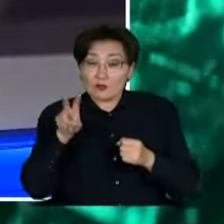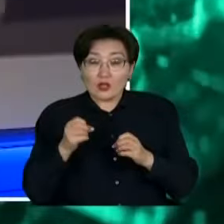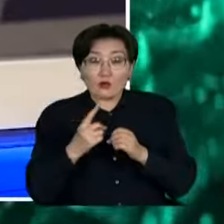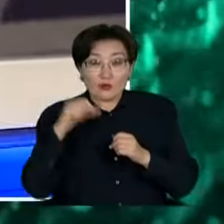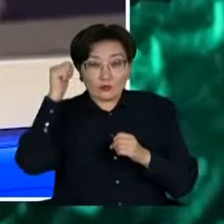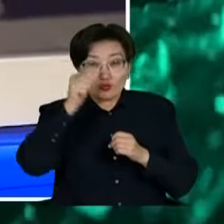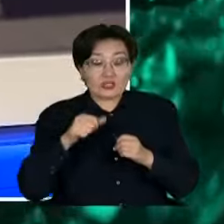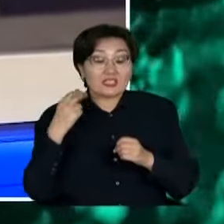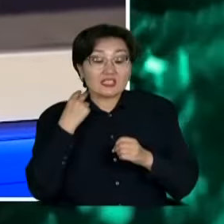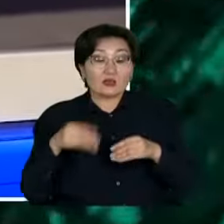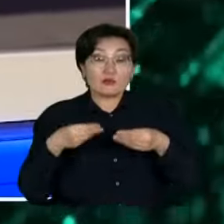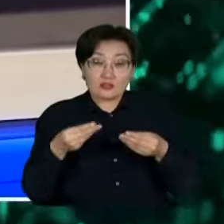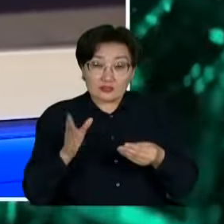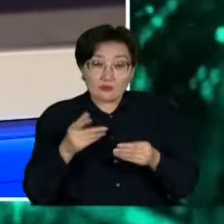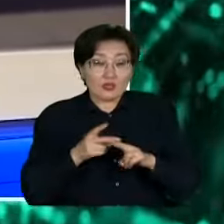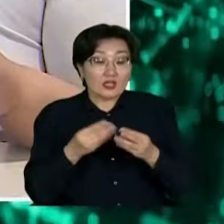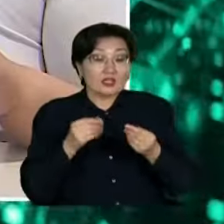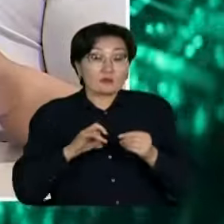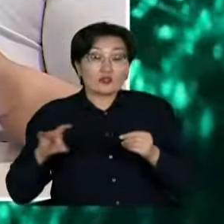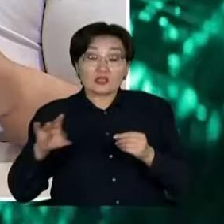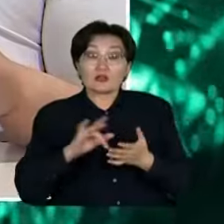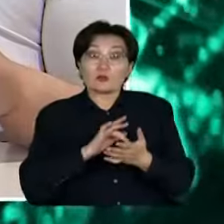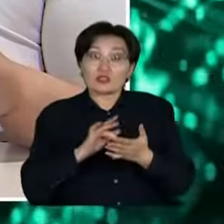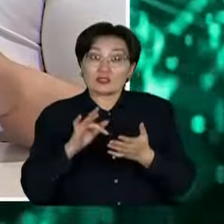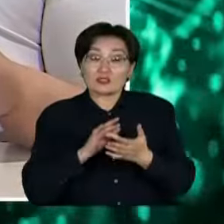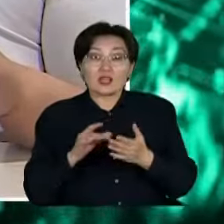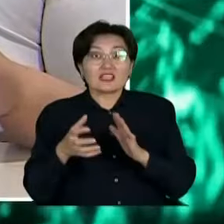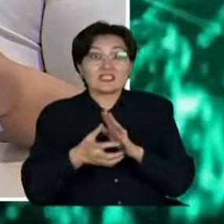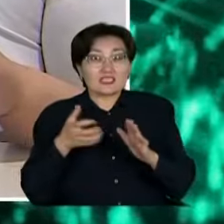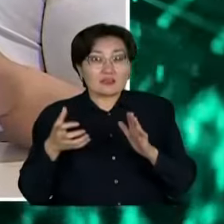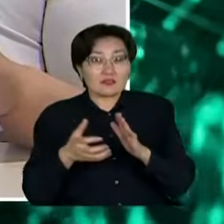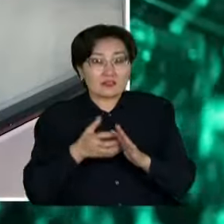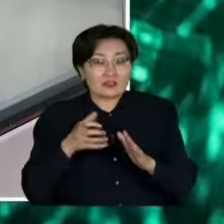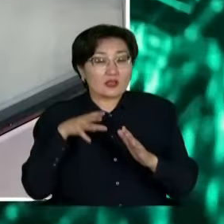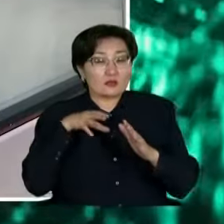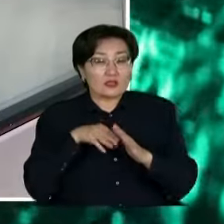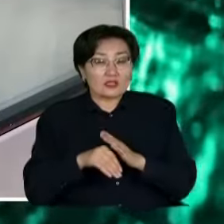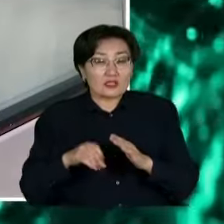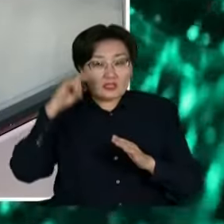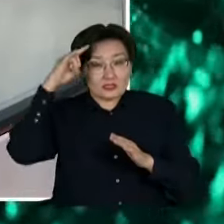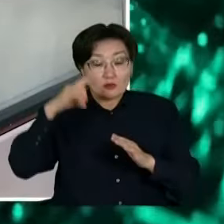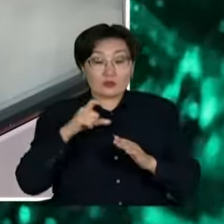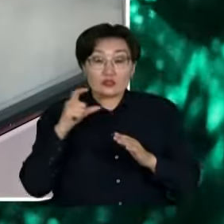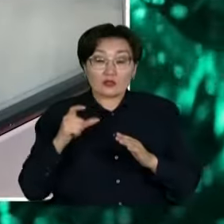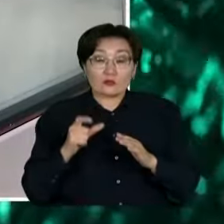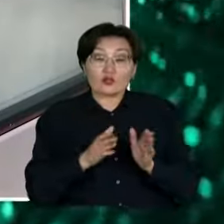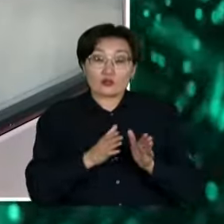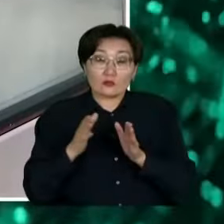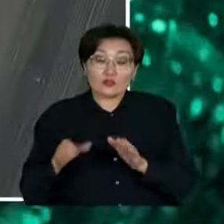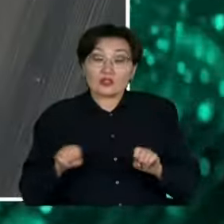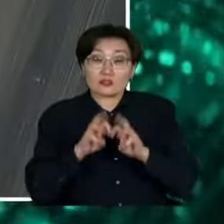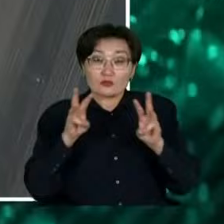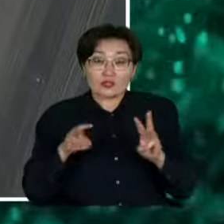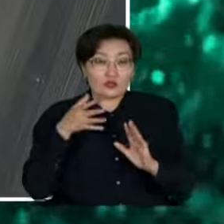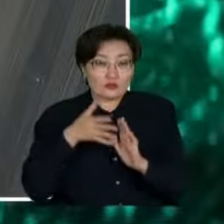жылға беріледі екен. Бұл ақша республикалық бюджеттің дефициті шеңберінде ел экономикасының тұрақтылығын